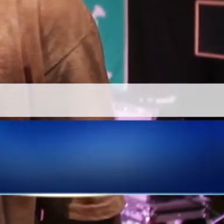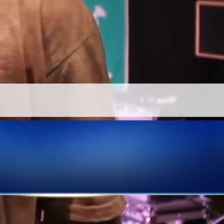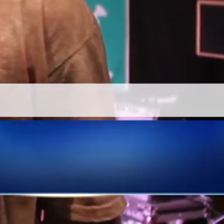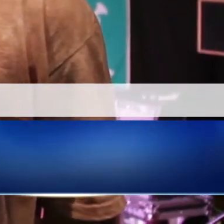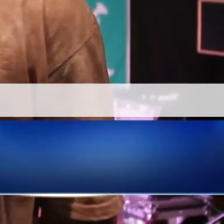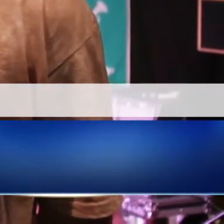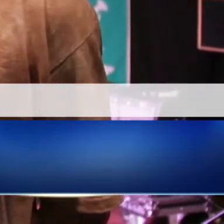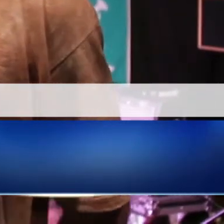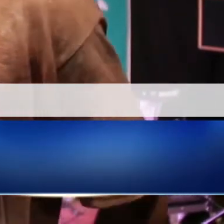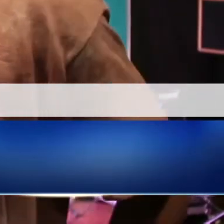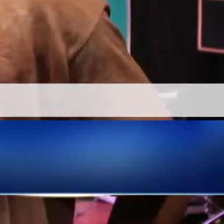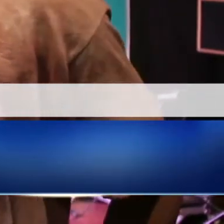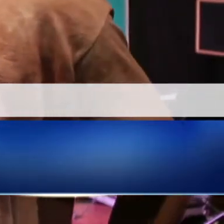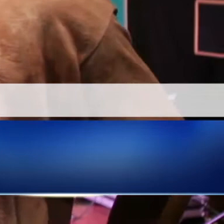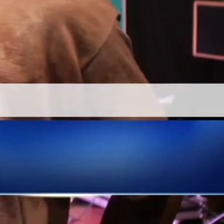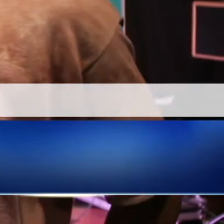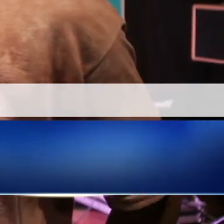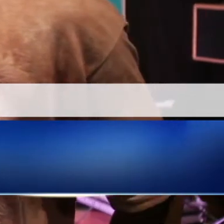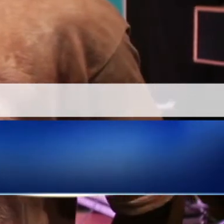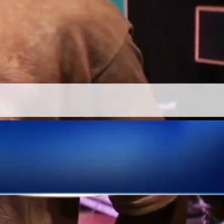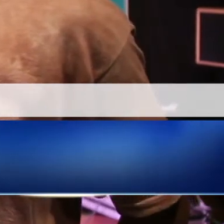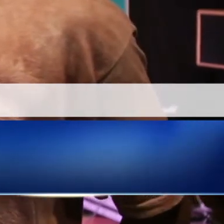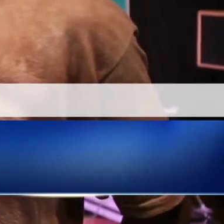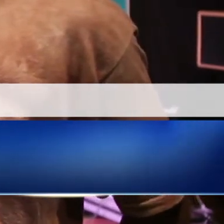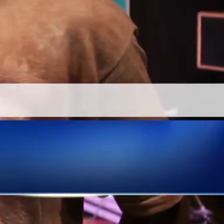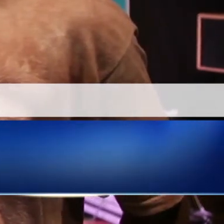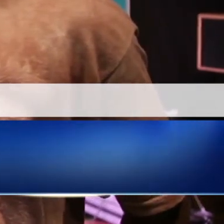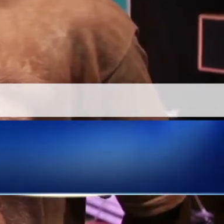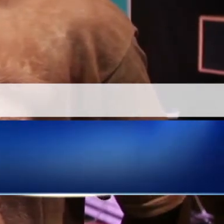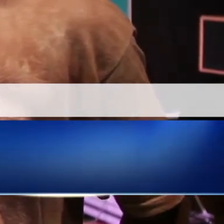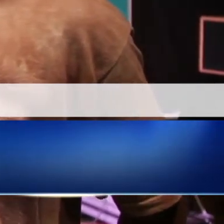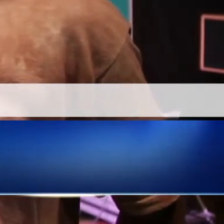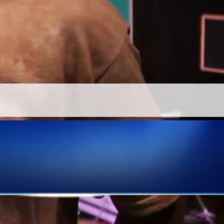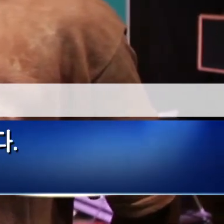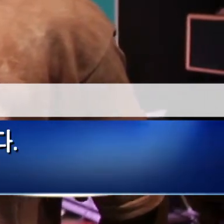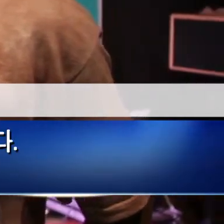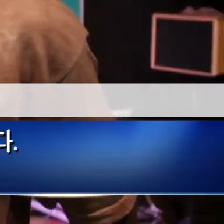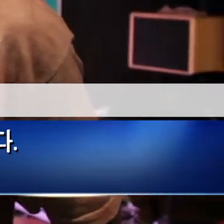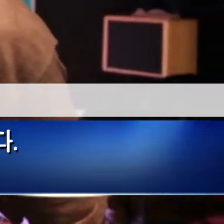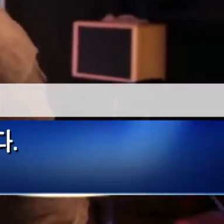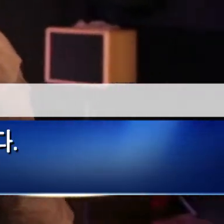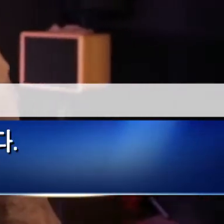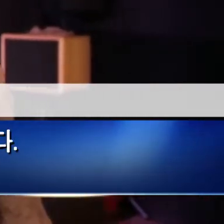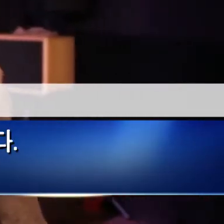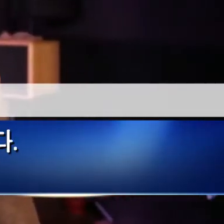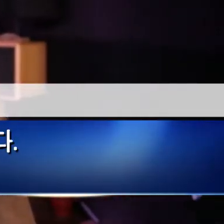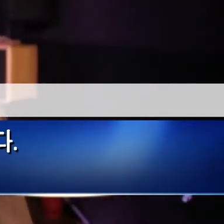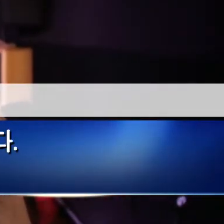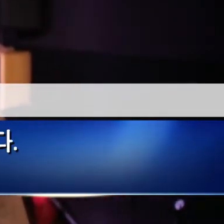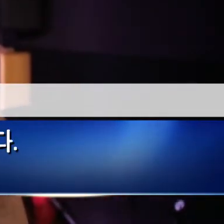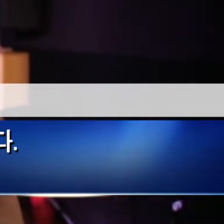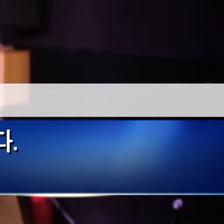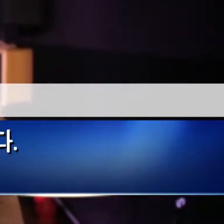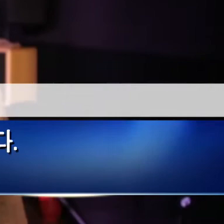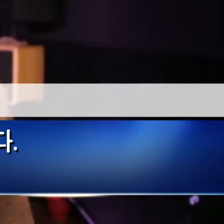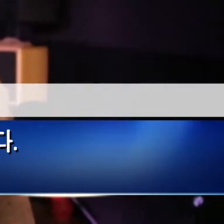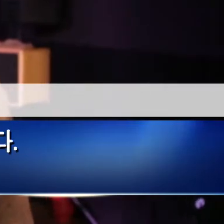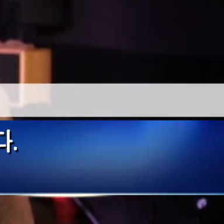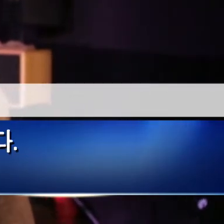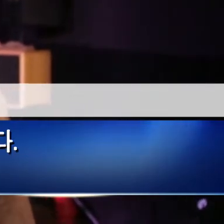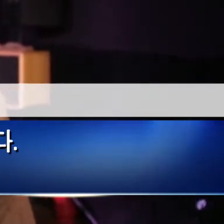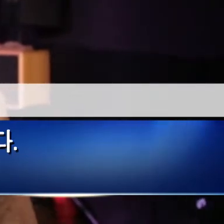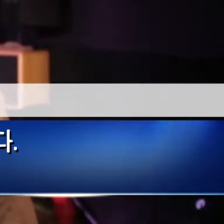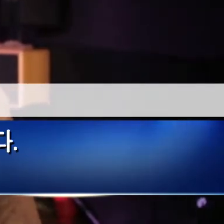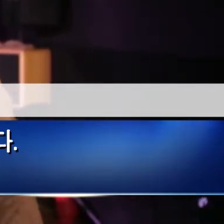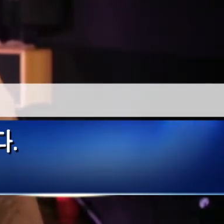어머, 정말 좋은 공연이었던 것 같은데 재즈 페스티벌은 어떤 축제인가요? 일단 전국에서 제일